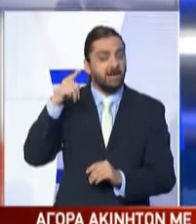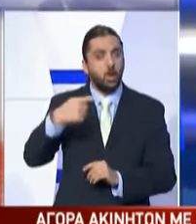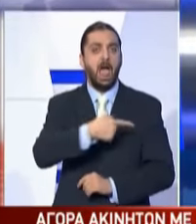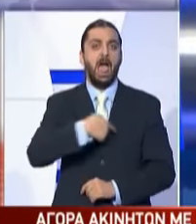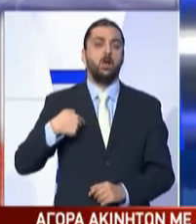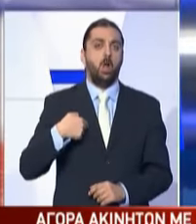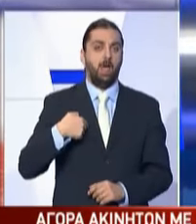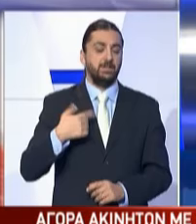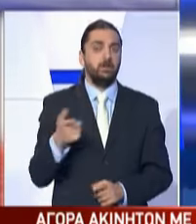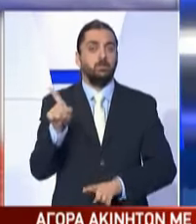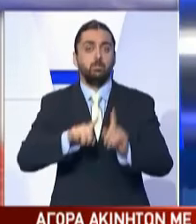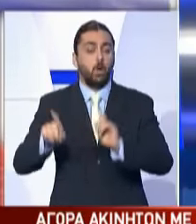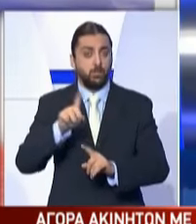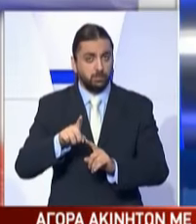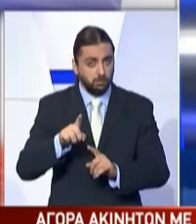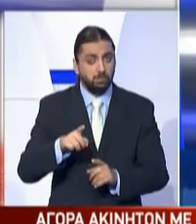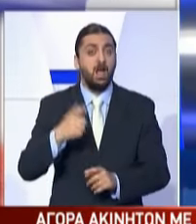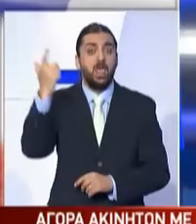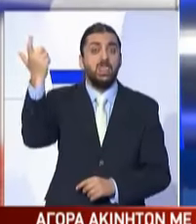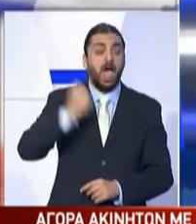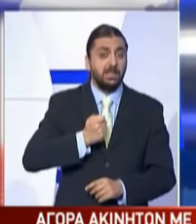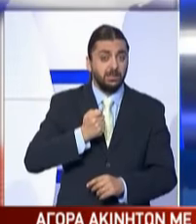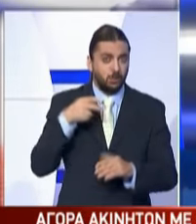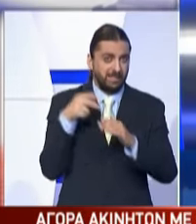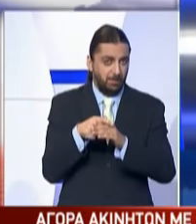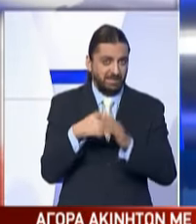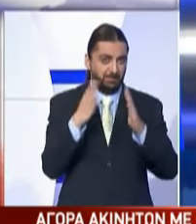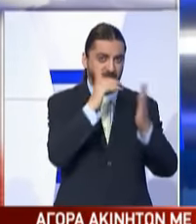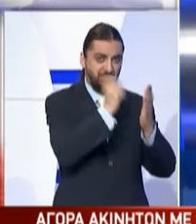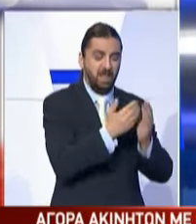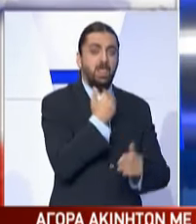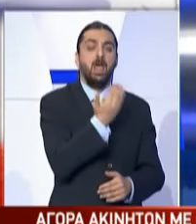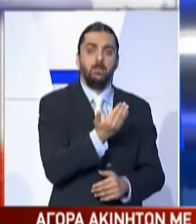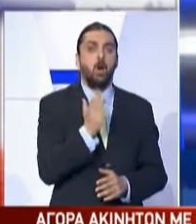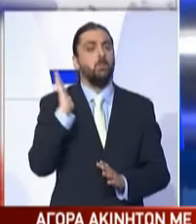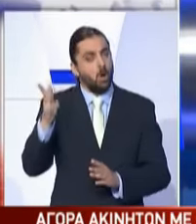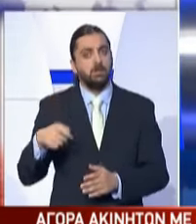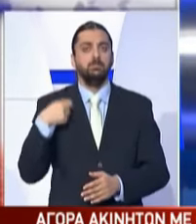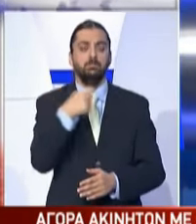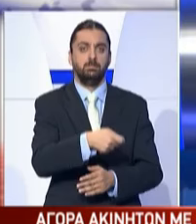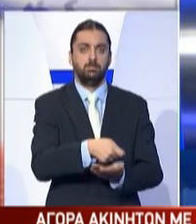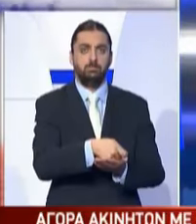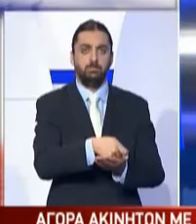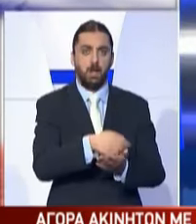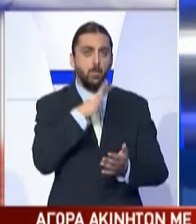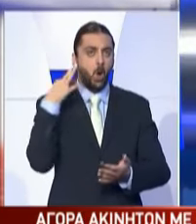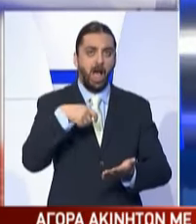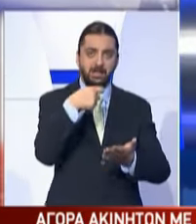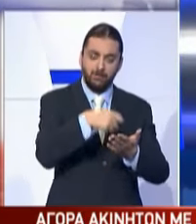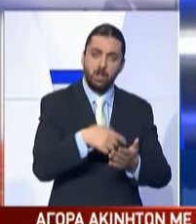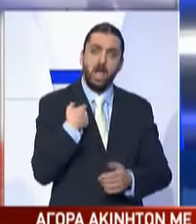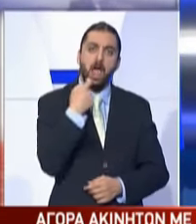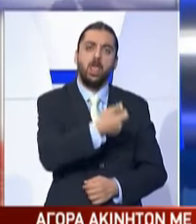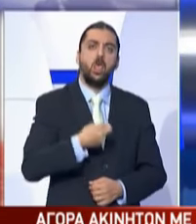στους υποψήφιους αγοραστές που δεν μπορούν να λάβουν δάνειο από την τράπεζα την καταβολή προκαταβολής και την αποπληρωμή σε δόσεις με τη μορφή